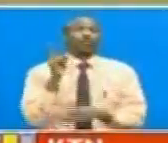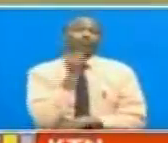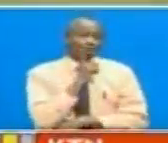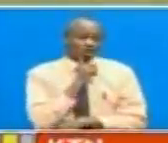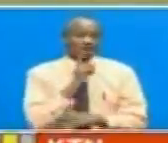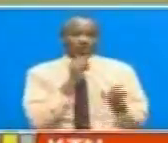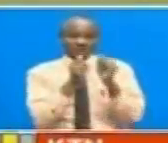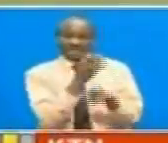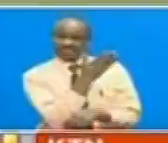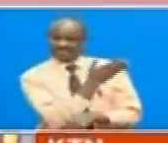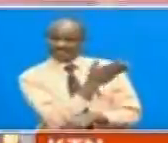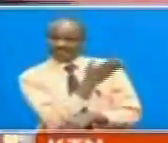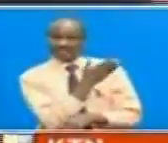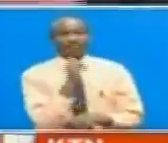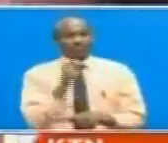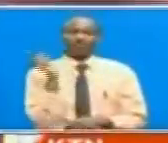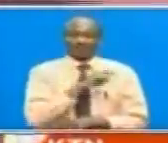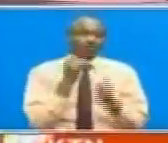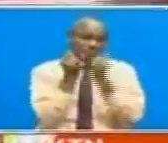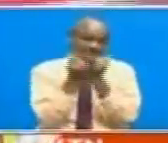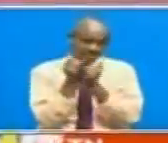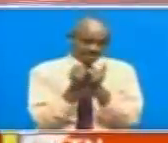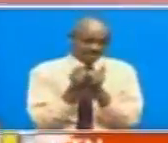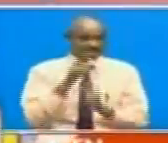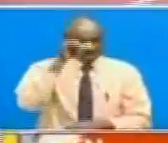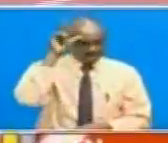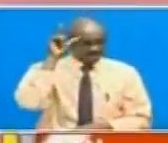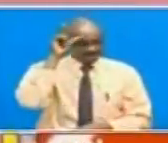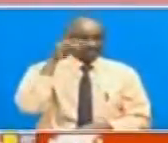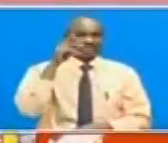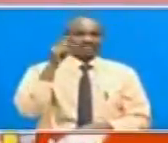uga wa Kasarani na kukamilika siku ya Jumamosi. Lynn Washira, KTN Michezo.